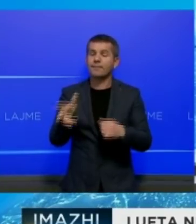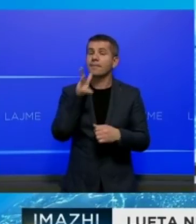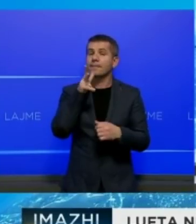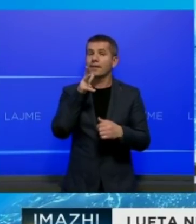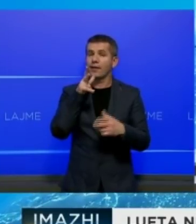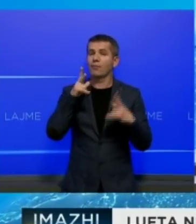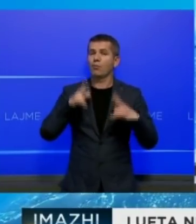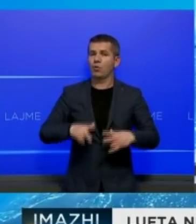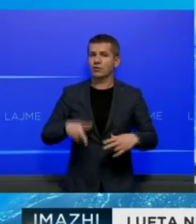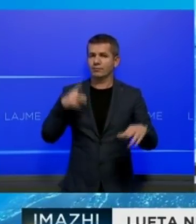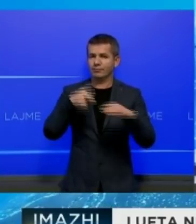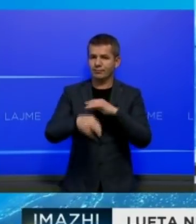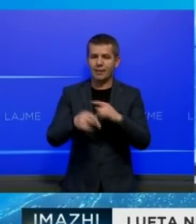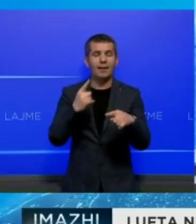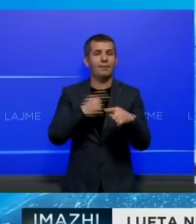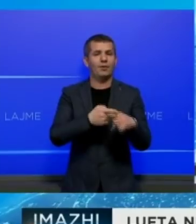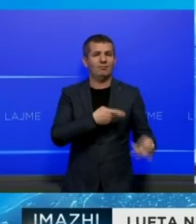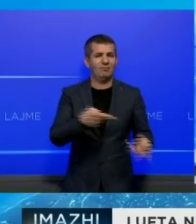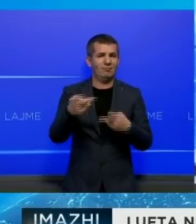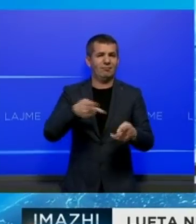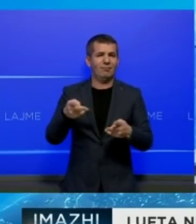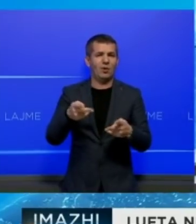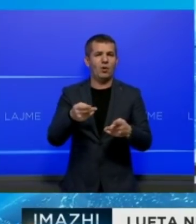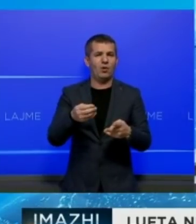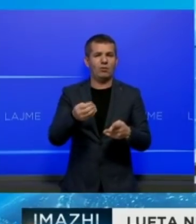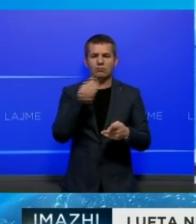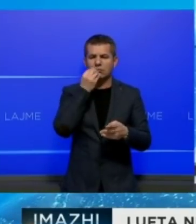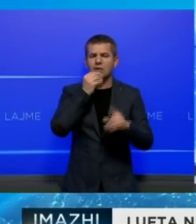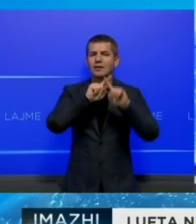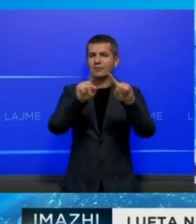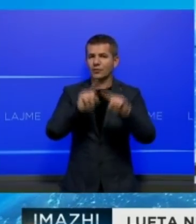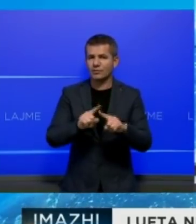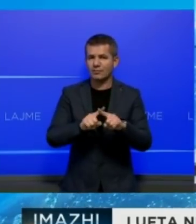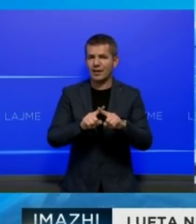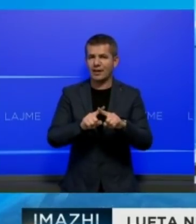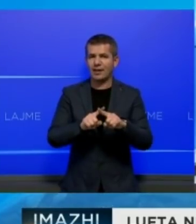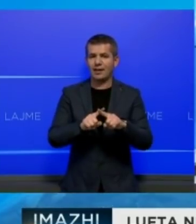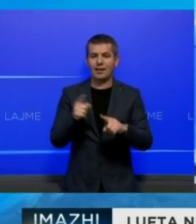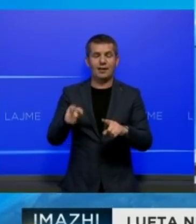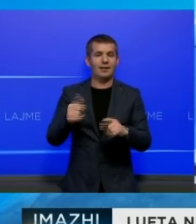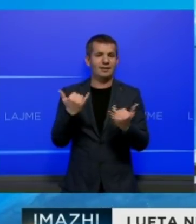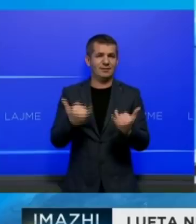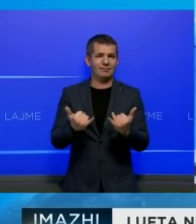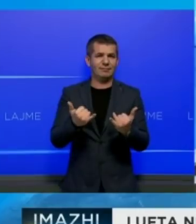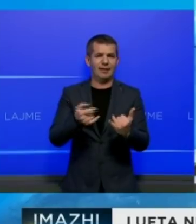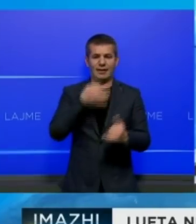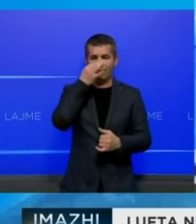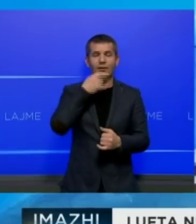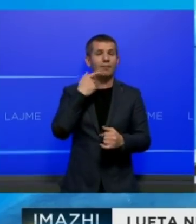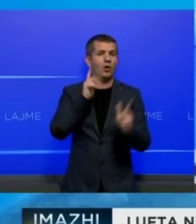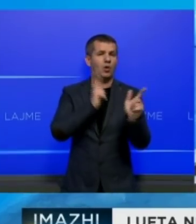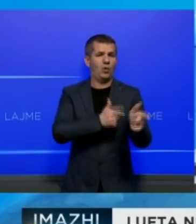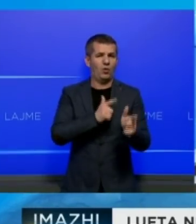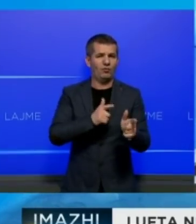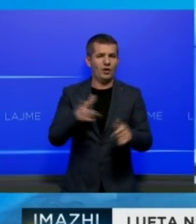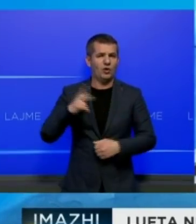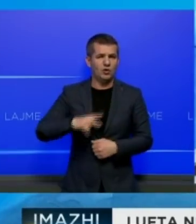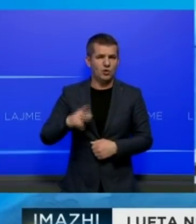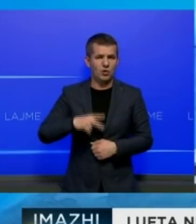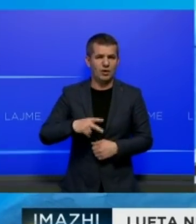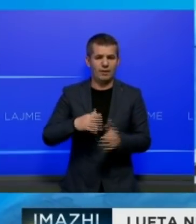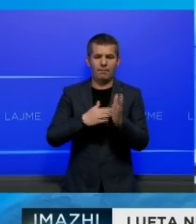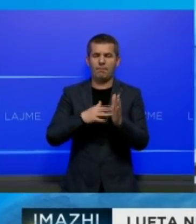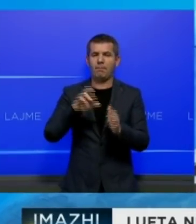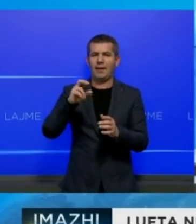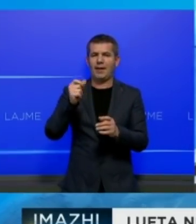dhe korridorit për ndihmë humanitare në qytetet e bombarduara. Gjithashtu, nga terreni raportohet për luftime në qytetin Mariupol,